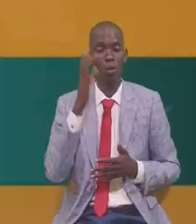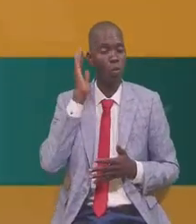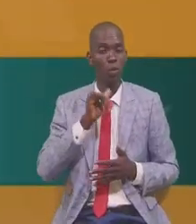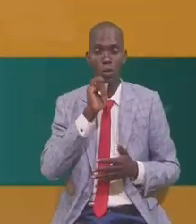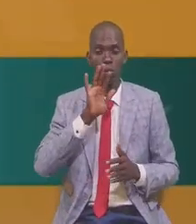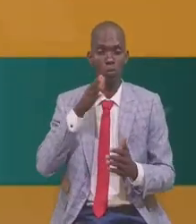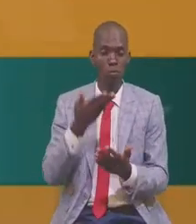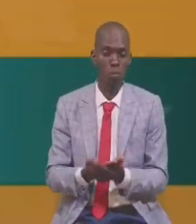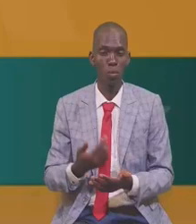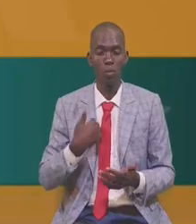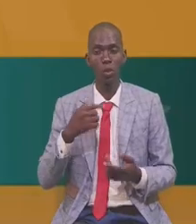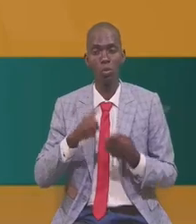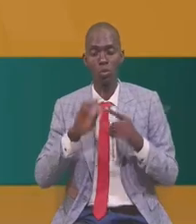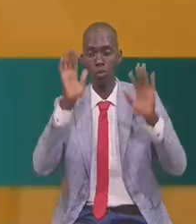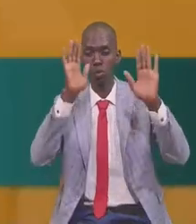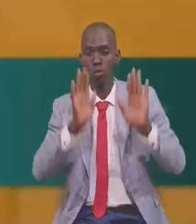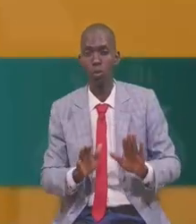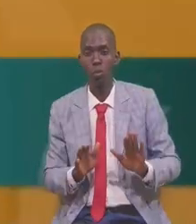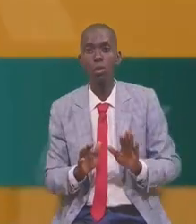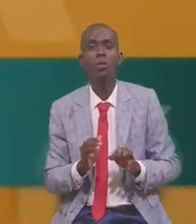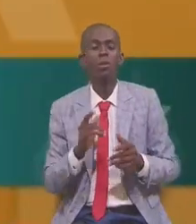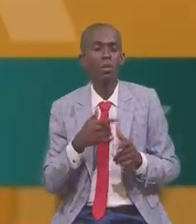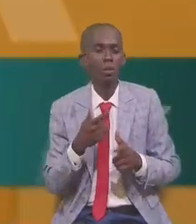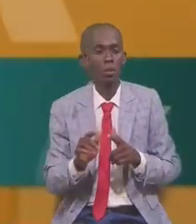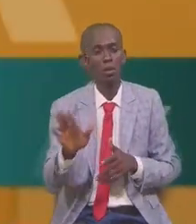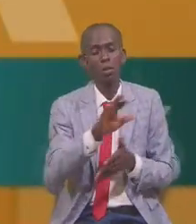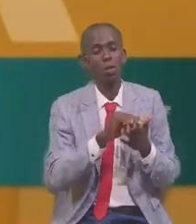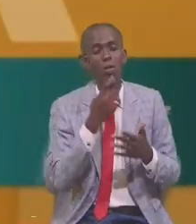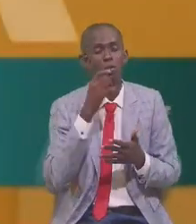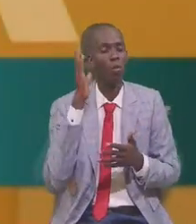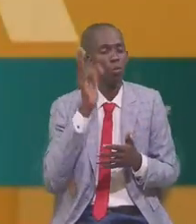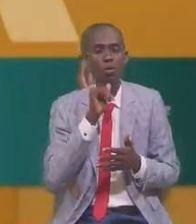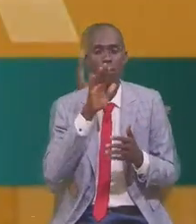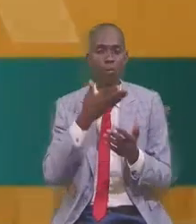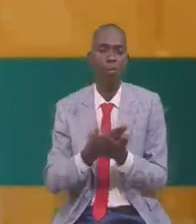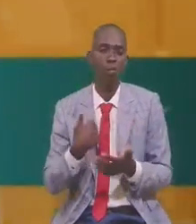Si ma langue ne me cause pas dans les problèmes, leur langue va pas me causer des problèmes.